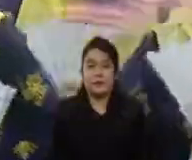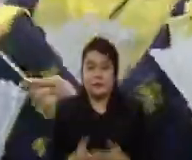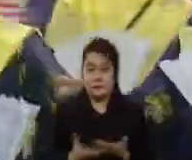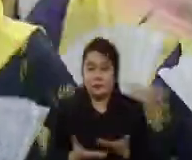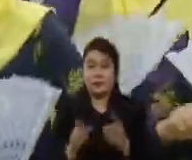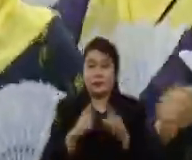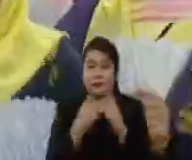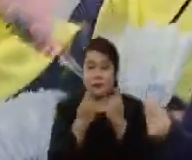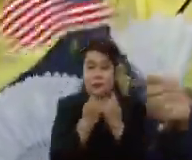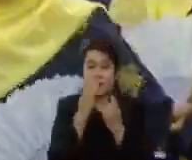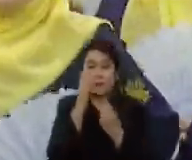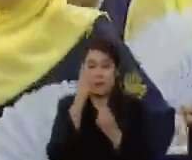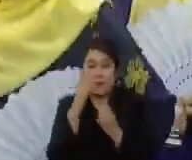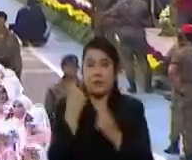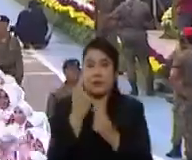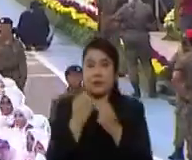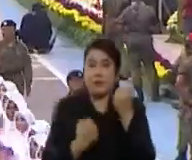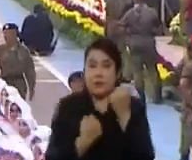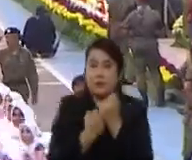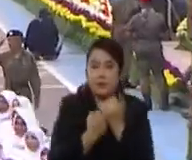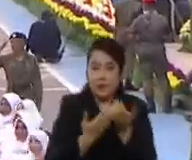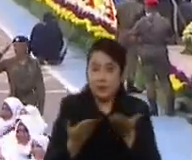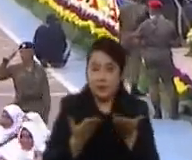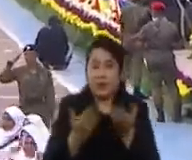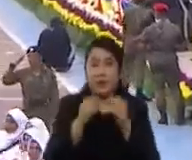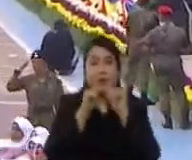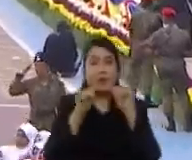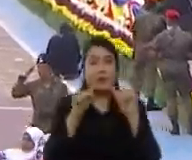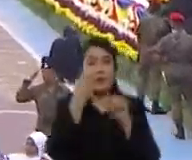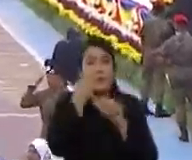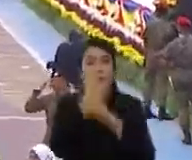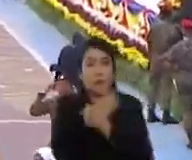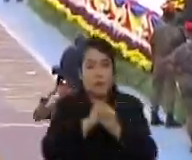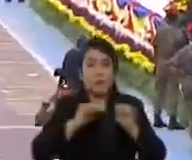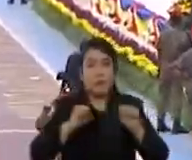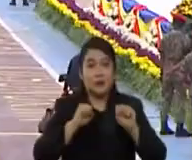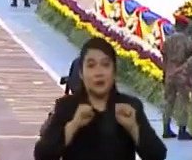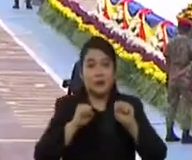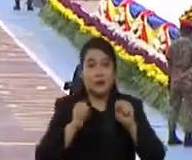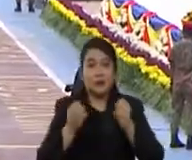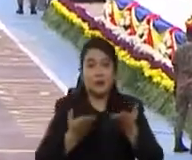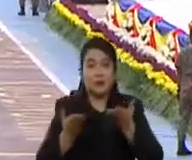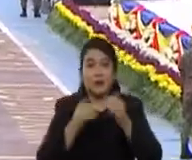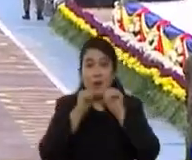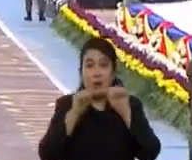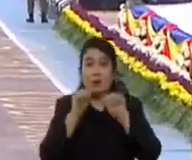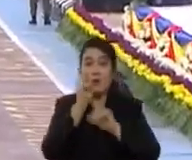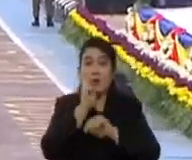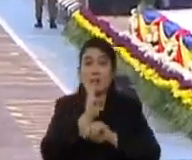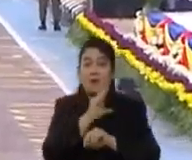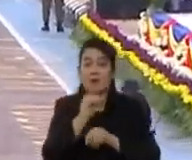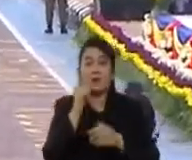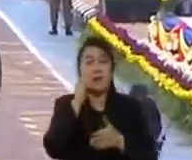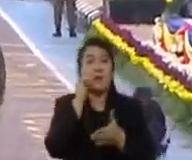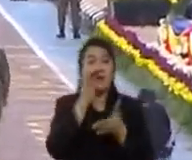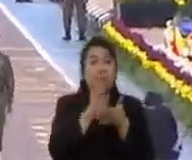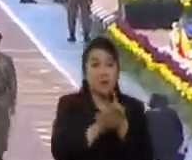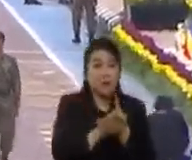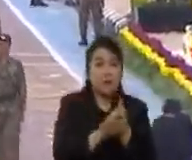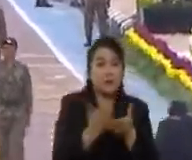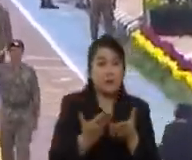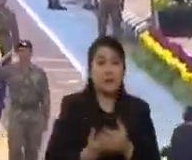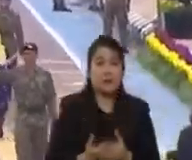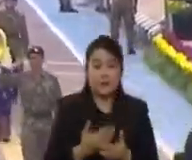akan terus mendukung aspirasi Perkhidmatan Awam bagi mempersiapkan anggota Perkhidmatan Awam wanita dan isteri yang